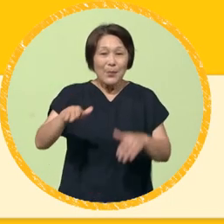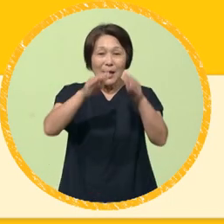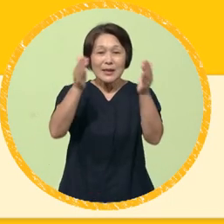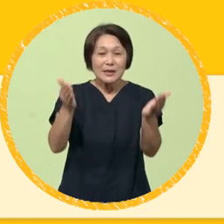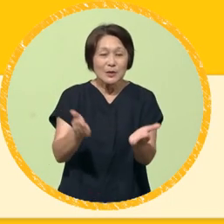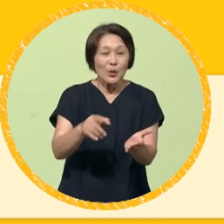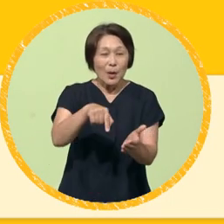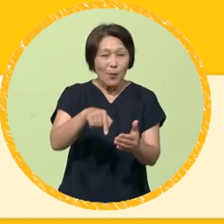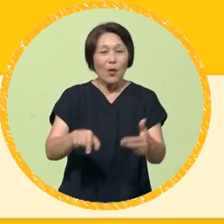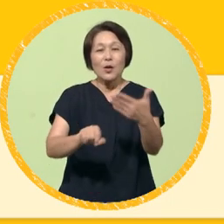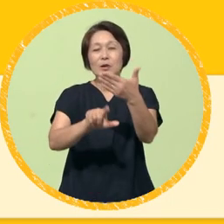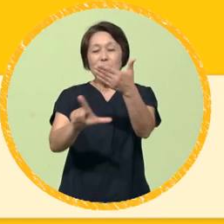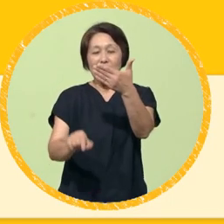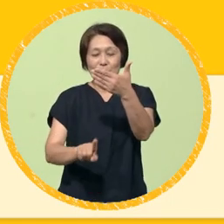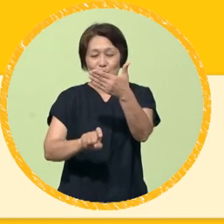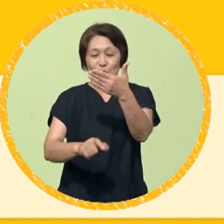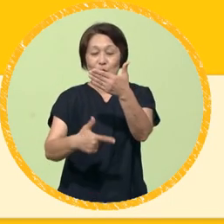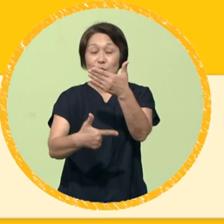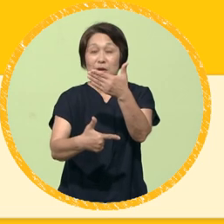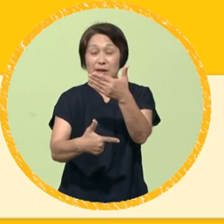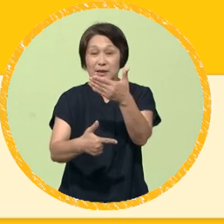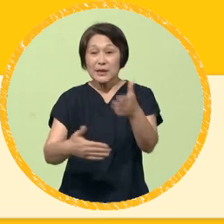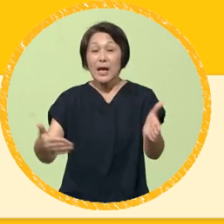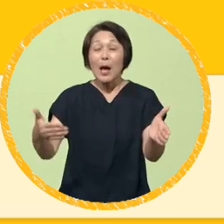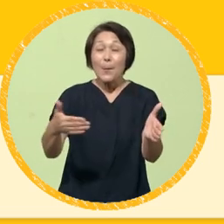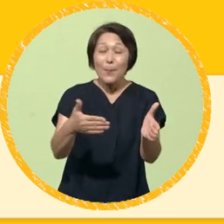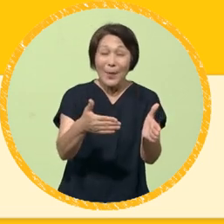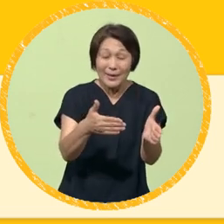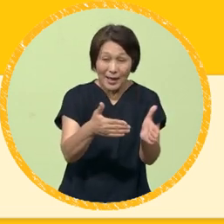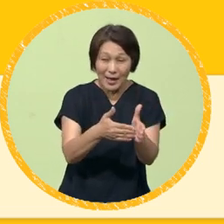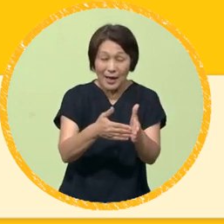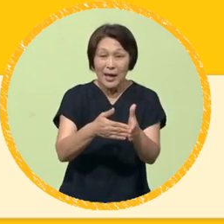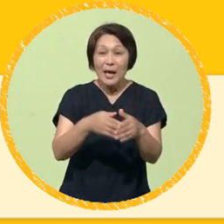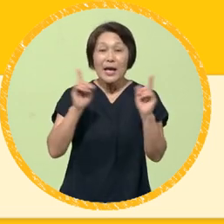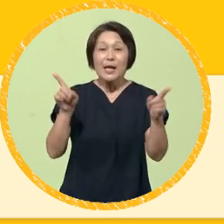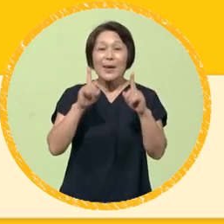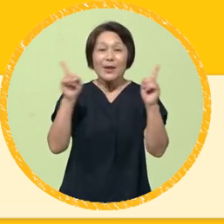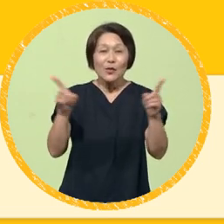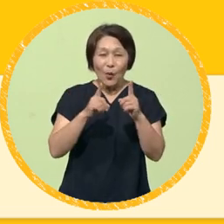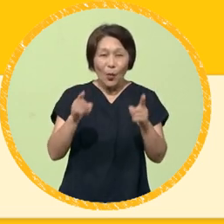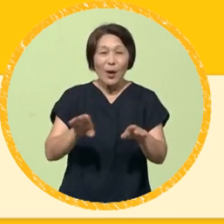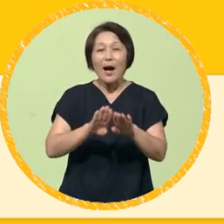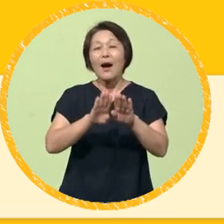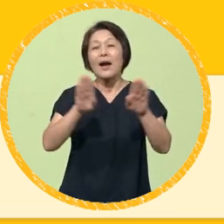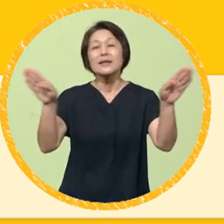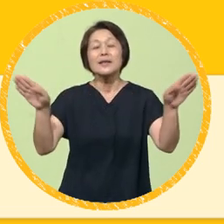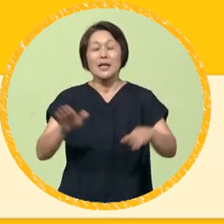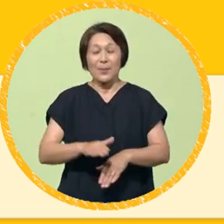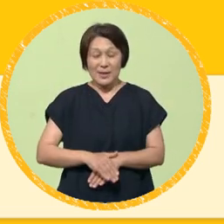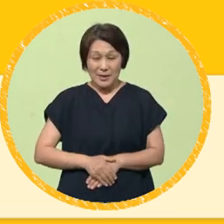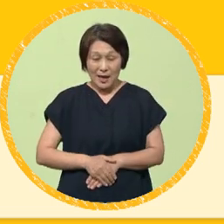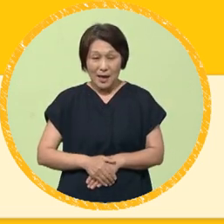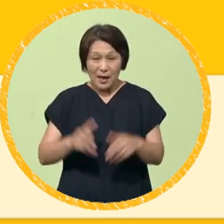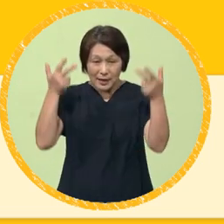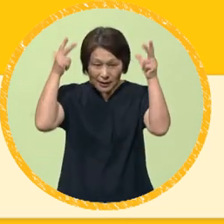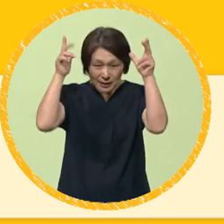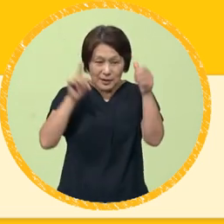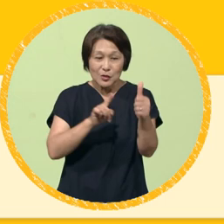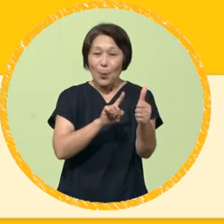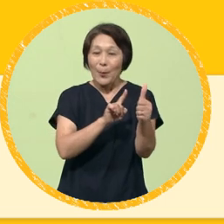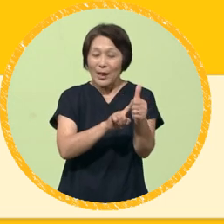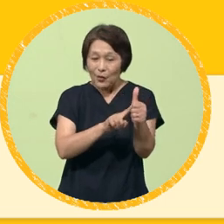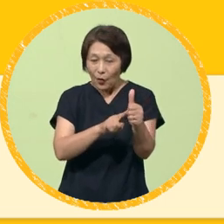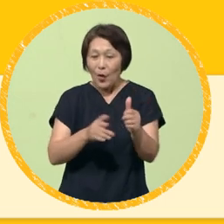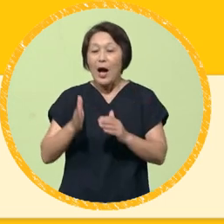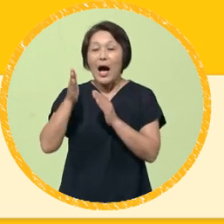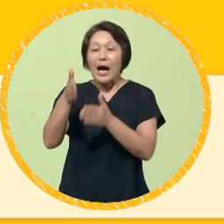も9月16日までコラボイベントを開催されているんですね、 はいはい、 チョッパーとイルカアシカが共演するショーとかね、作品に登